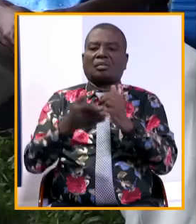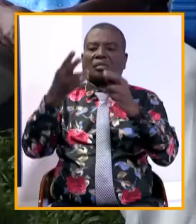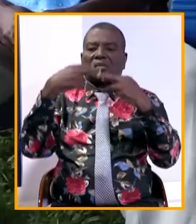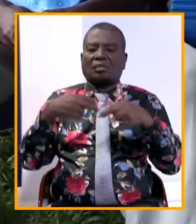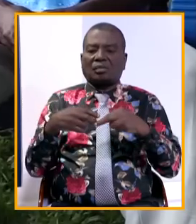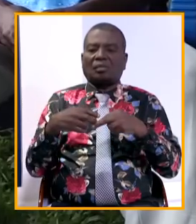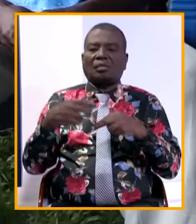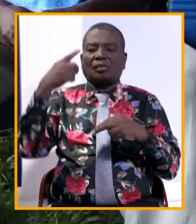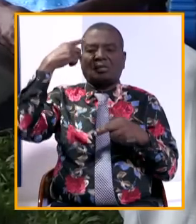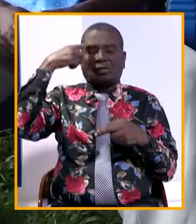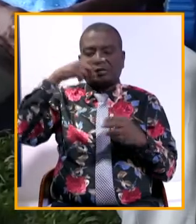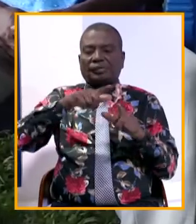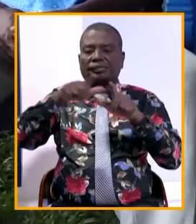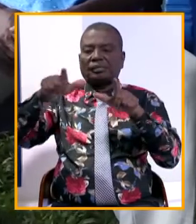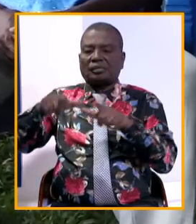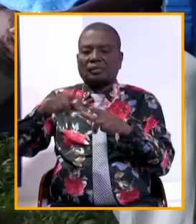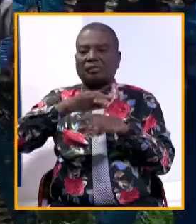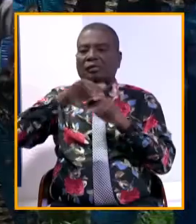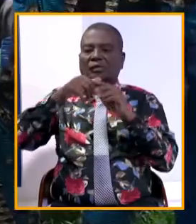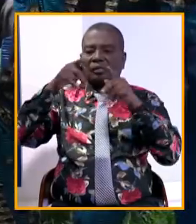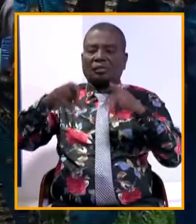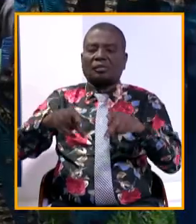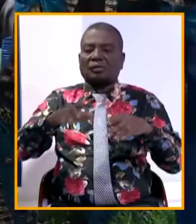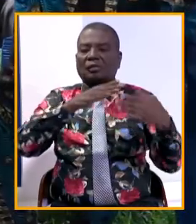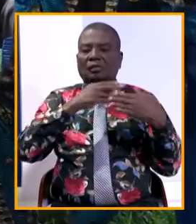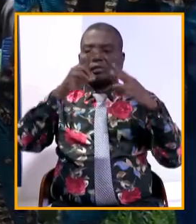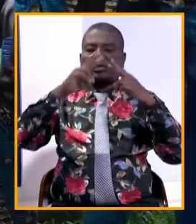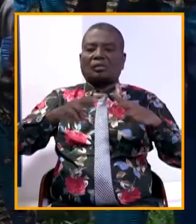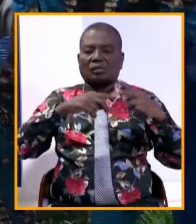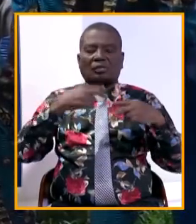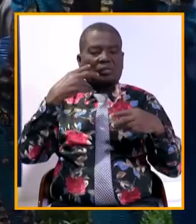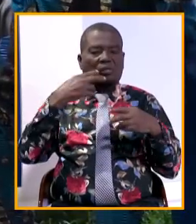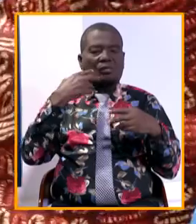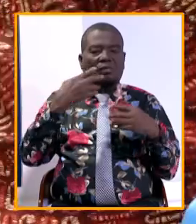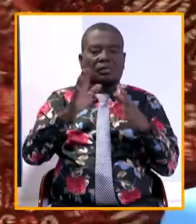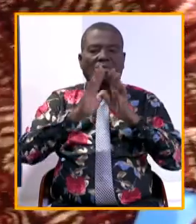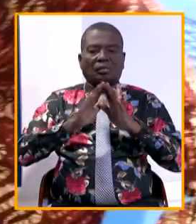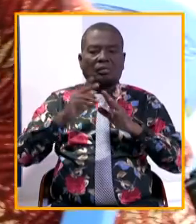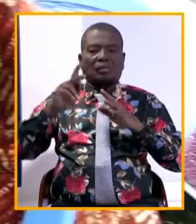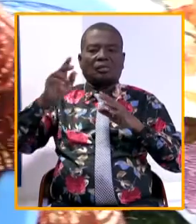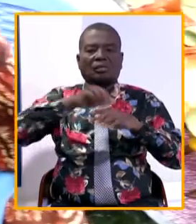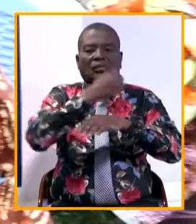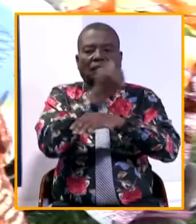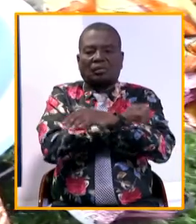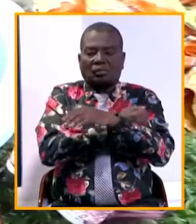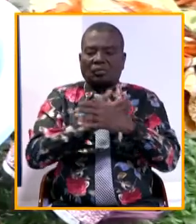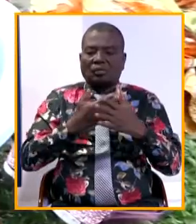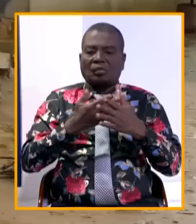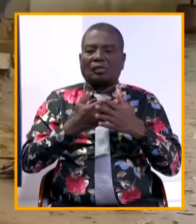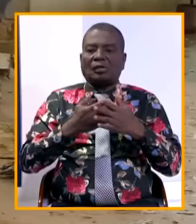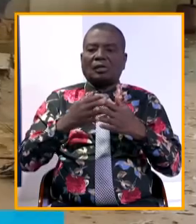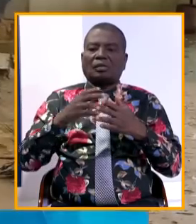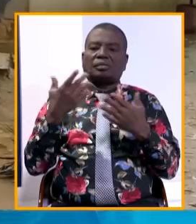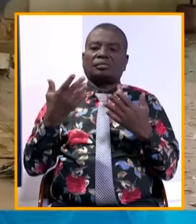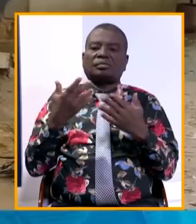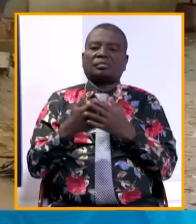visites-là. Pour la relocalisation des sinistrés, le chef du village a le regard tourné vers les autorités. Le village d'Alokoko-Fikro est à sa troisième